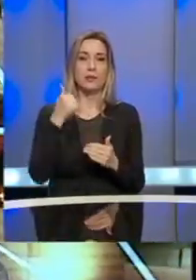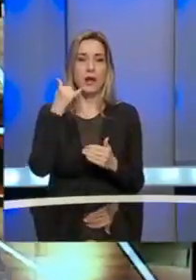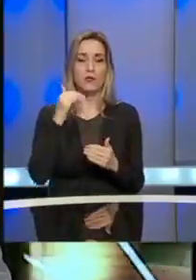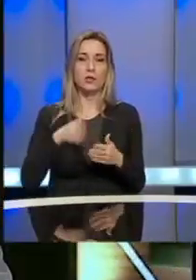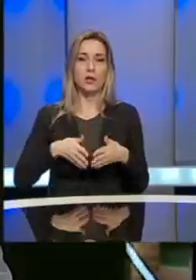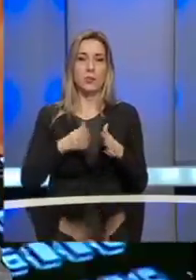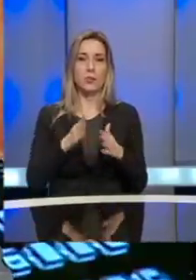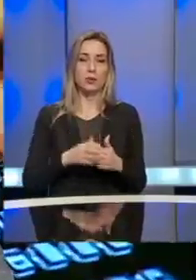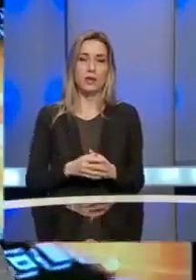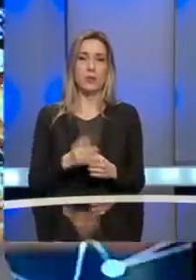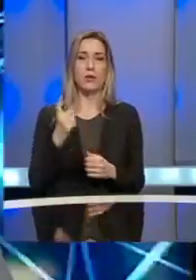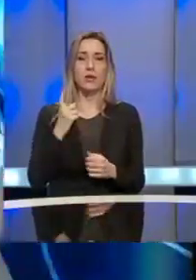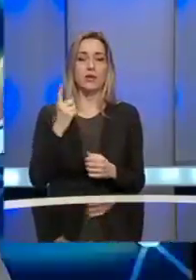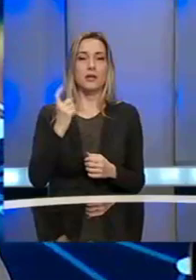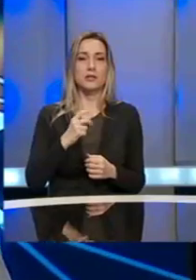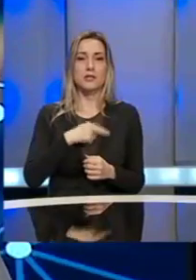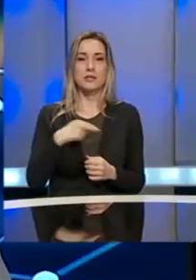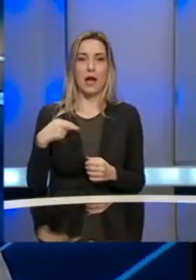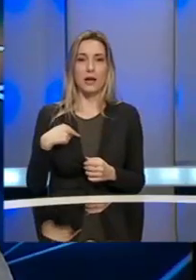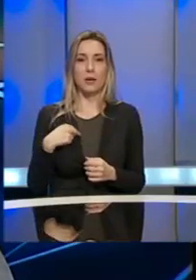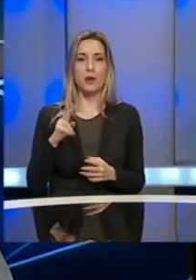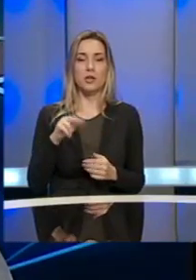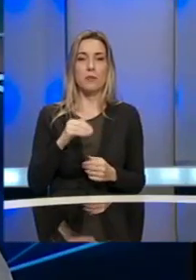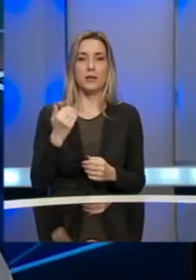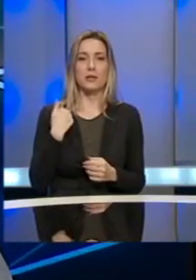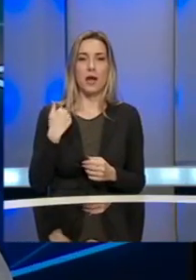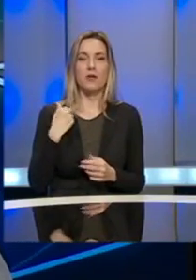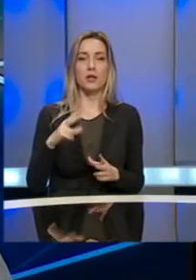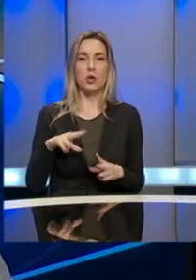telefonskim putem iz Zagreba ćemo imati javljanje.